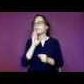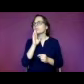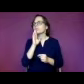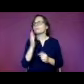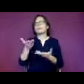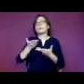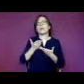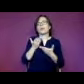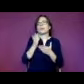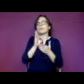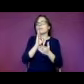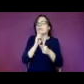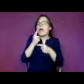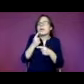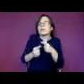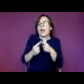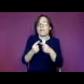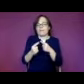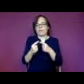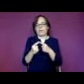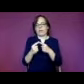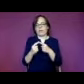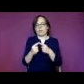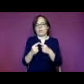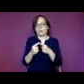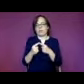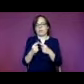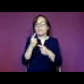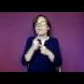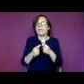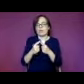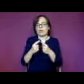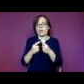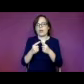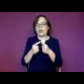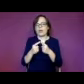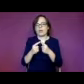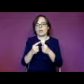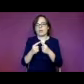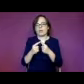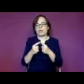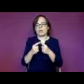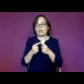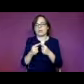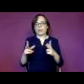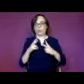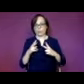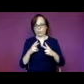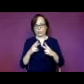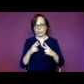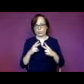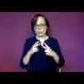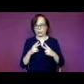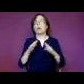nazwijmy to strzał, czy taki taką możliwość, w której możemy wypocząć, wchodząc w jakąś konwencję właśnie do